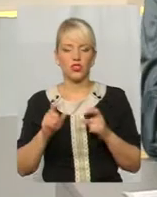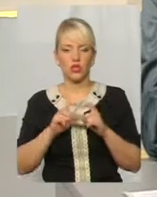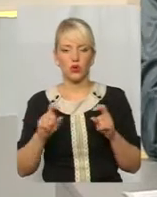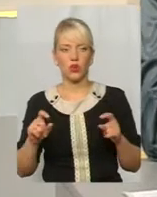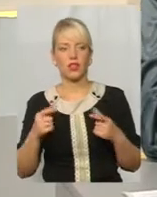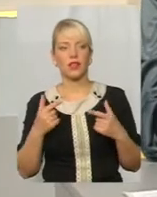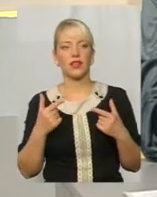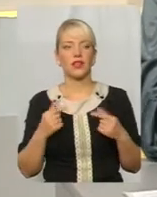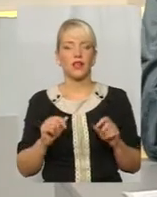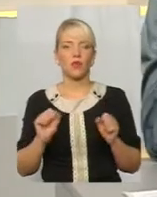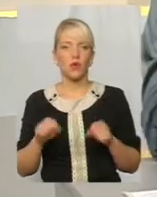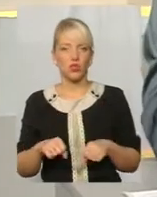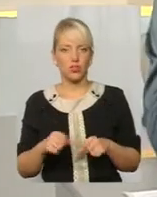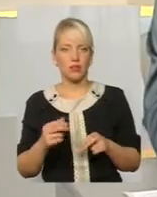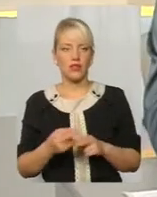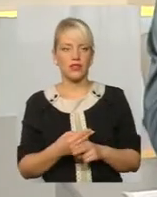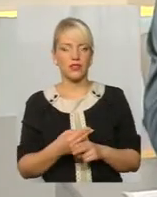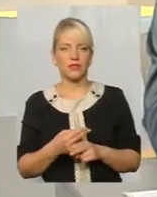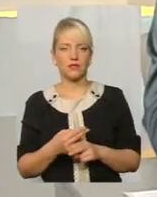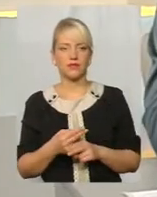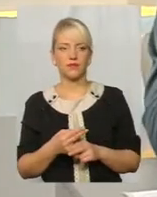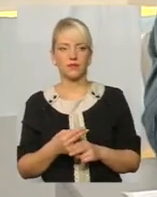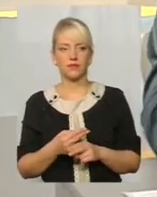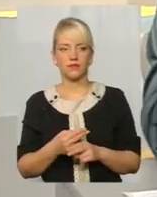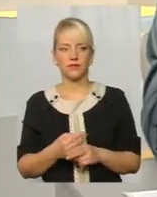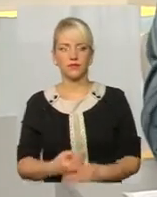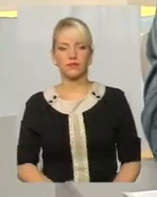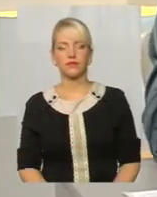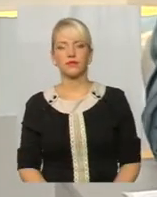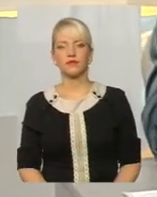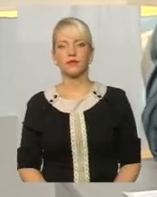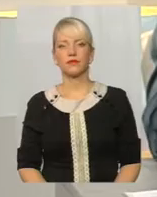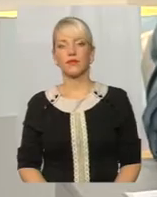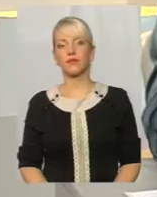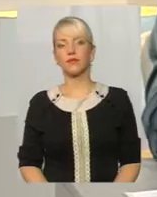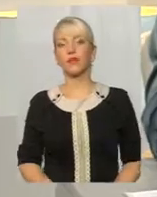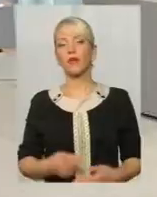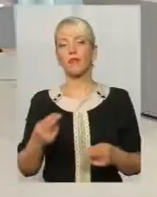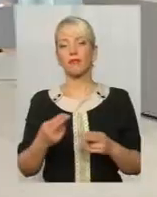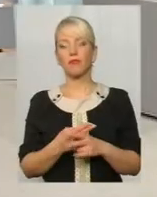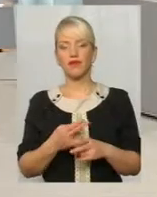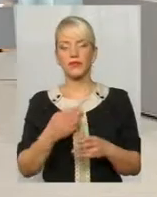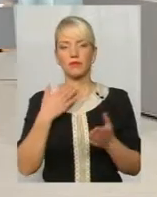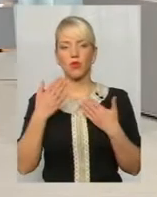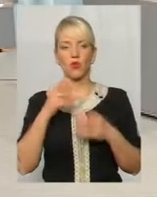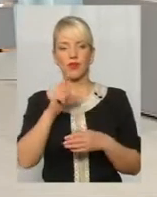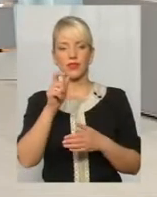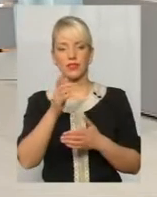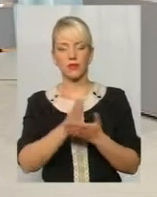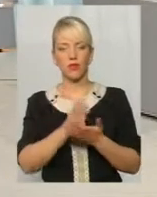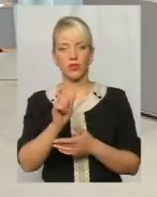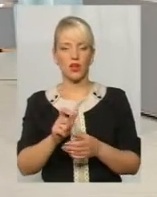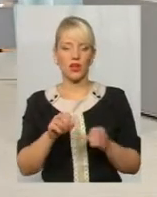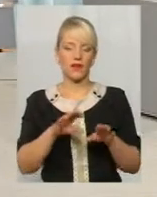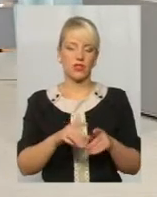де може без вже такого безпосереднього спілкування з посадовцем вирішити те чи